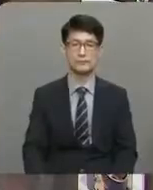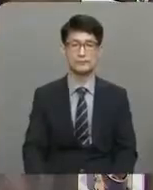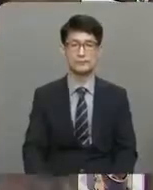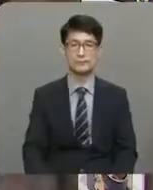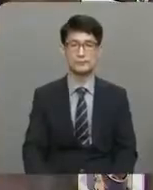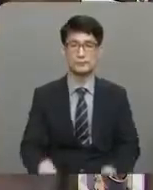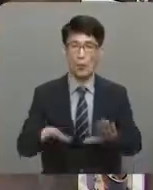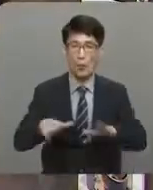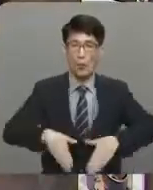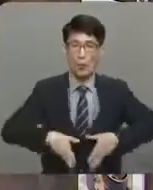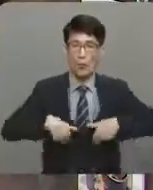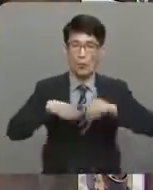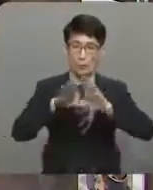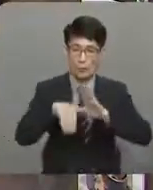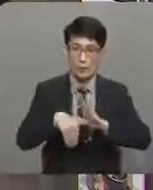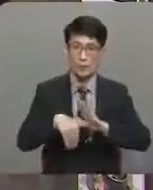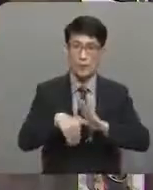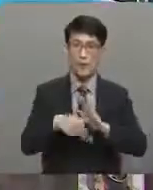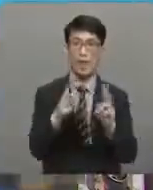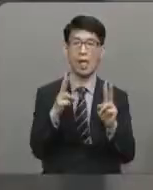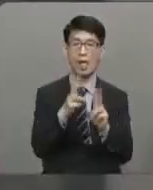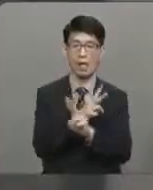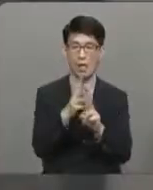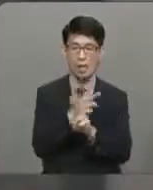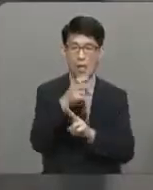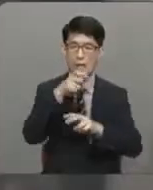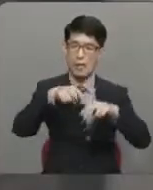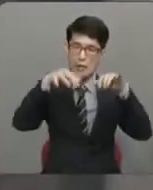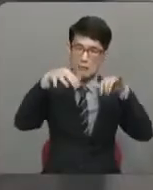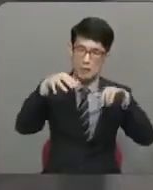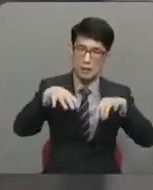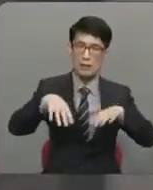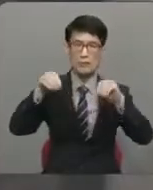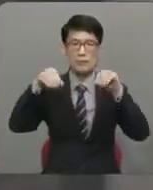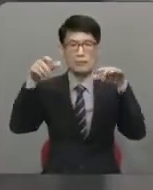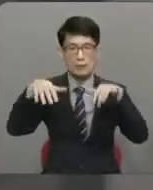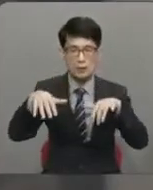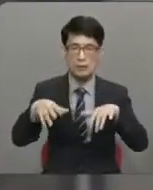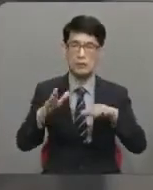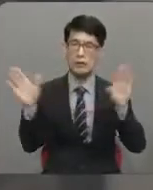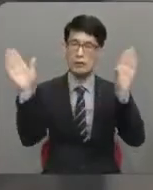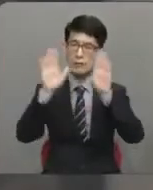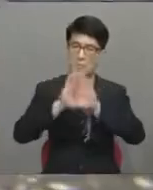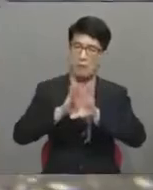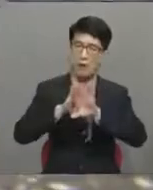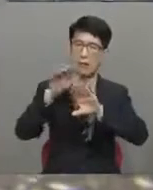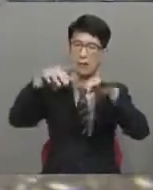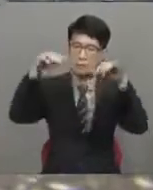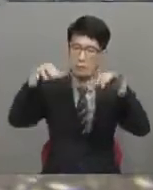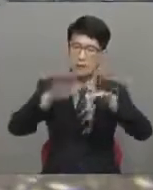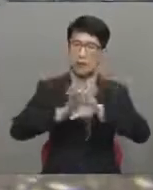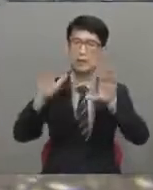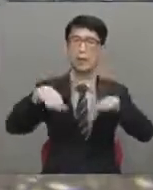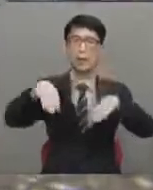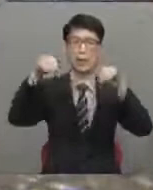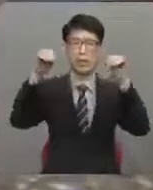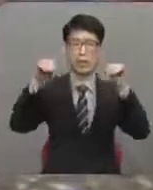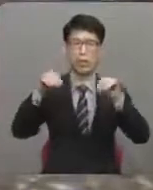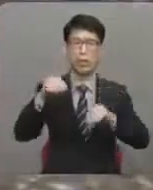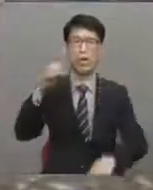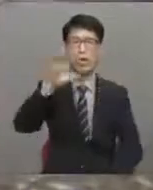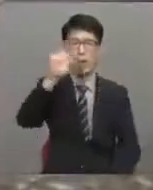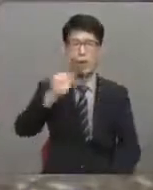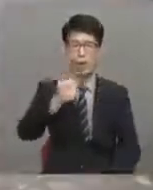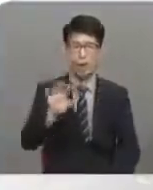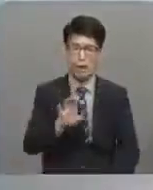올봄 강원도 에선 하루건너 비가 오거나 밤에 내리고 아침에 개는 날이 한동안 반복되었습니다 기상청